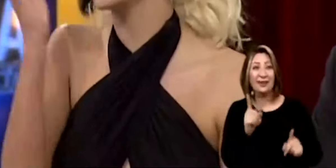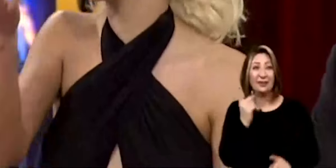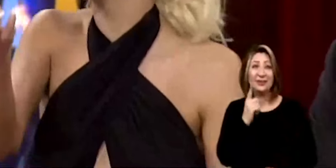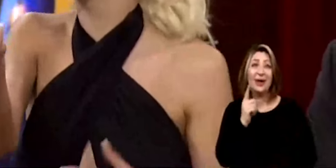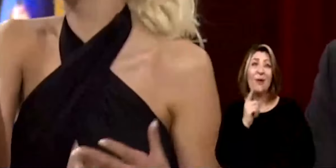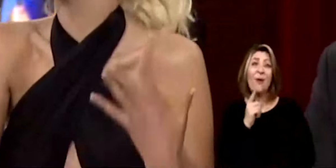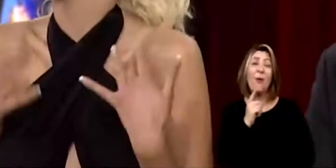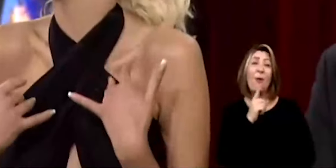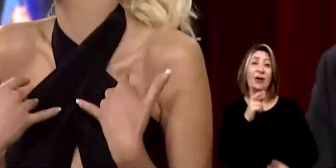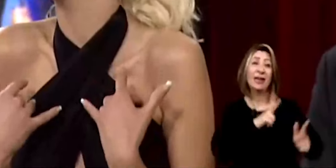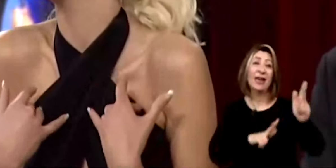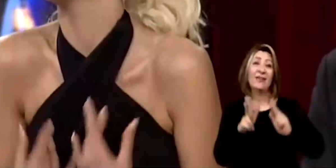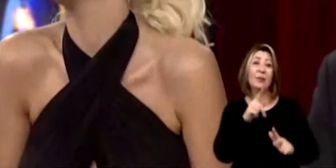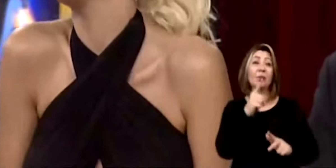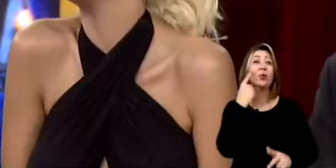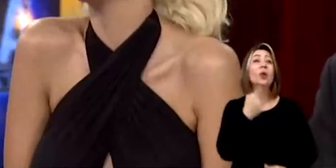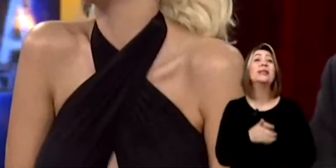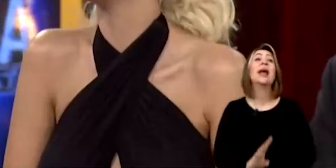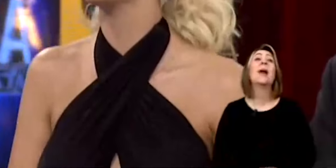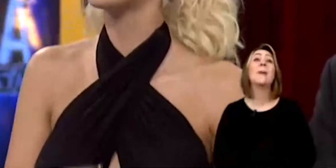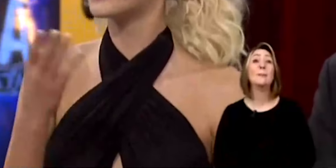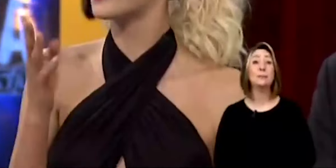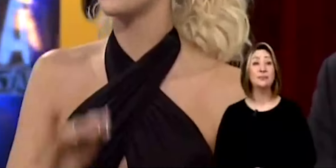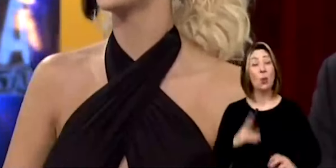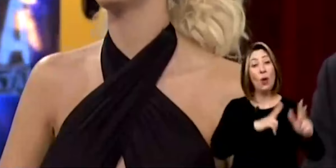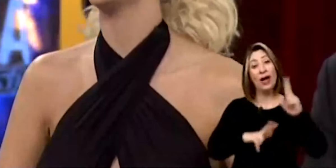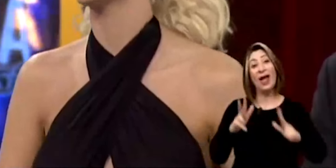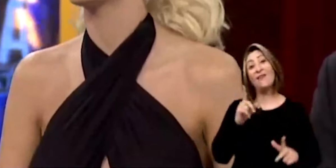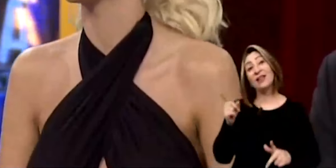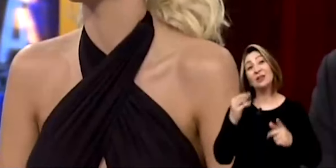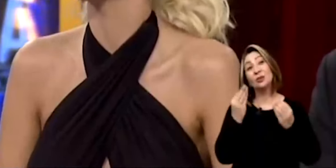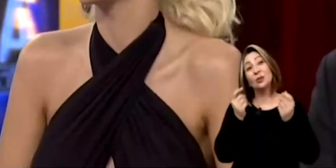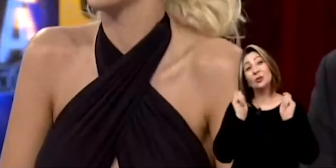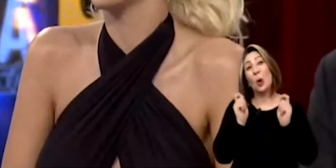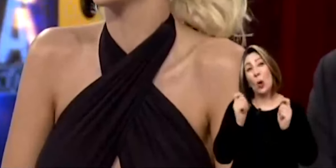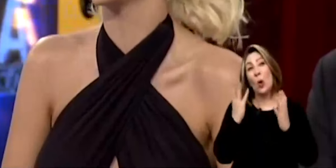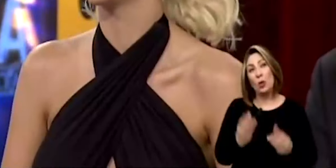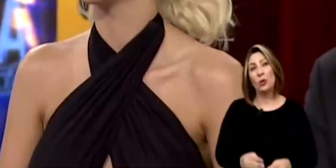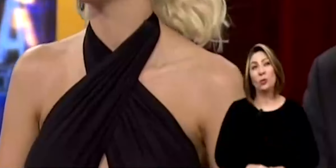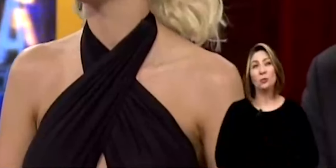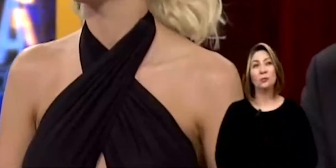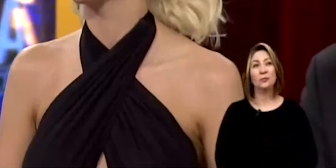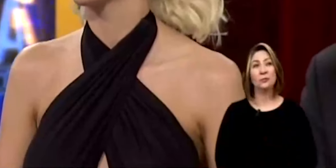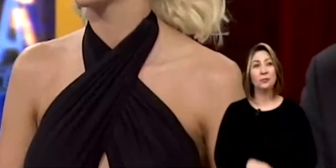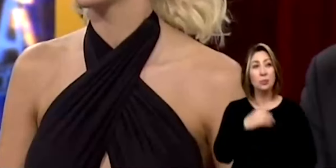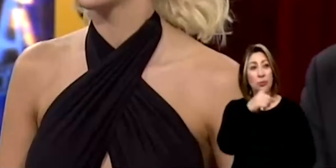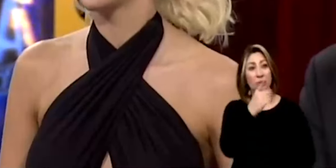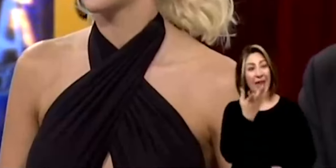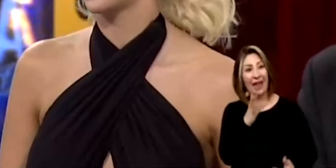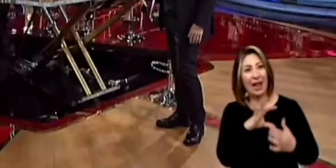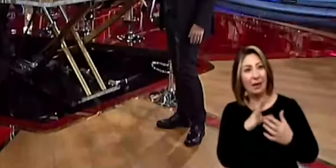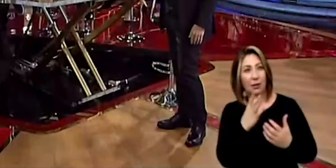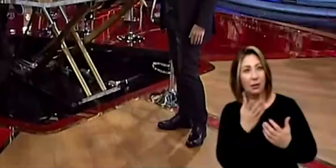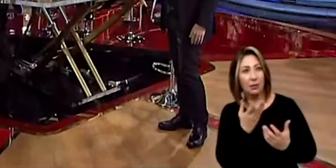ama oradaki kıyafetle de bununla da gösteremem ki şu an. Oradaki kıyafetle bile çok zor oldu. Hayır, bu kıyafetin nesi